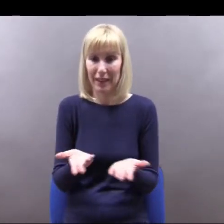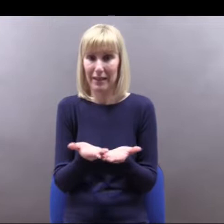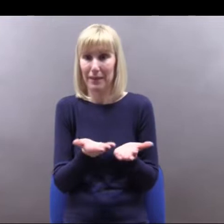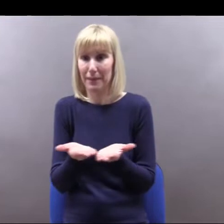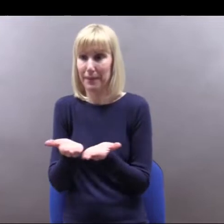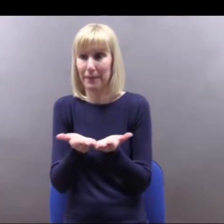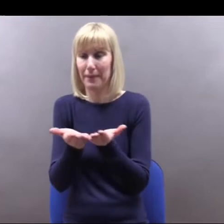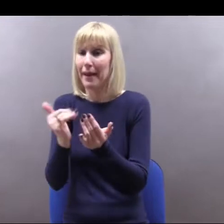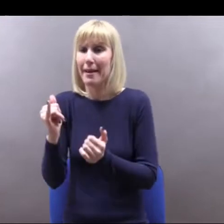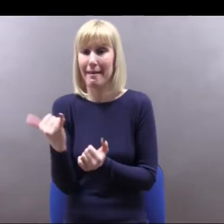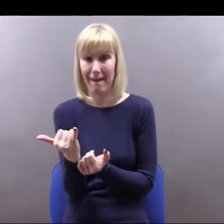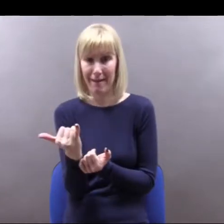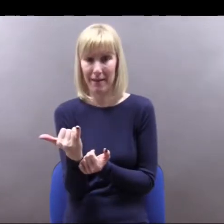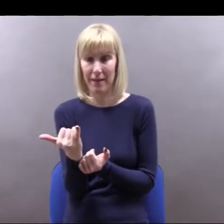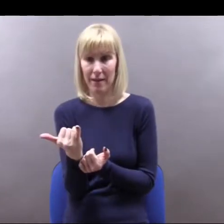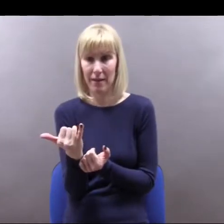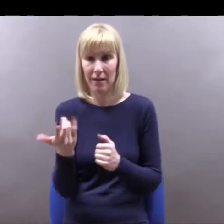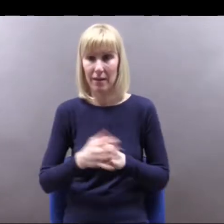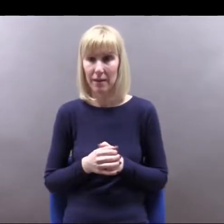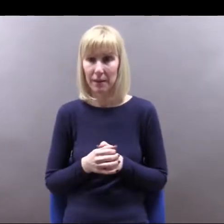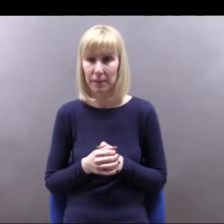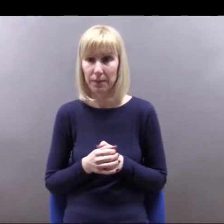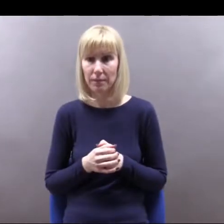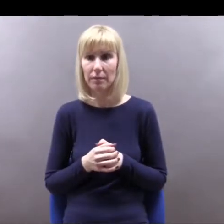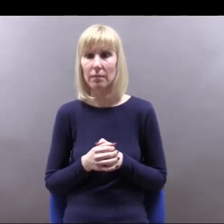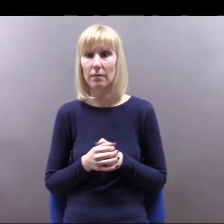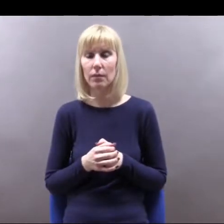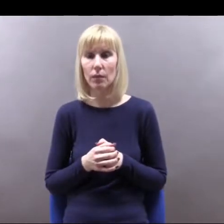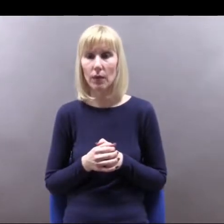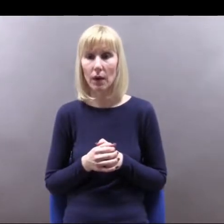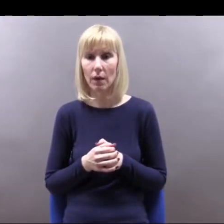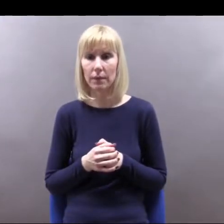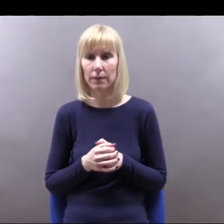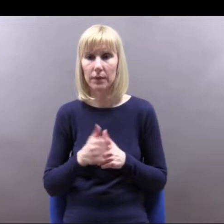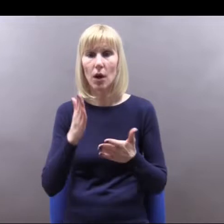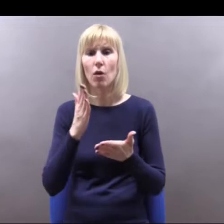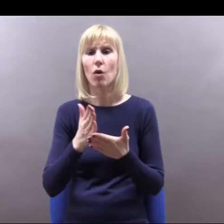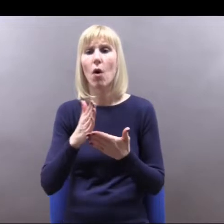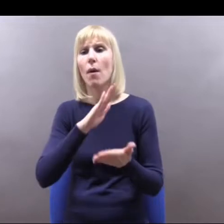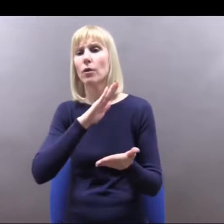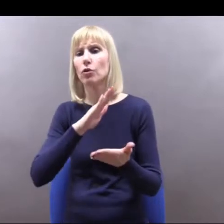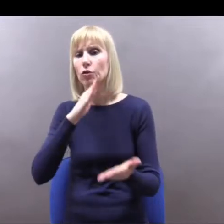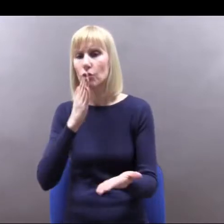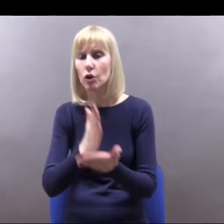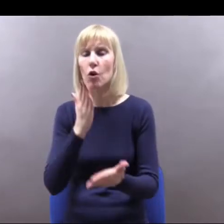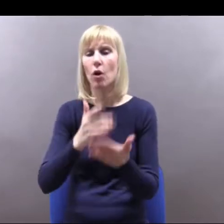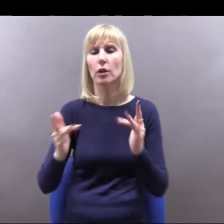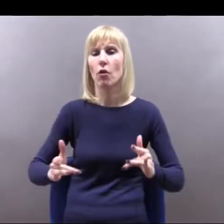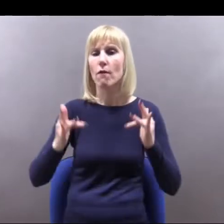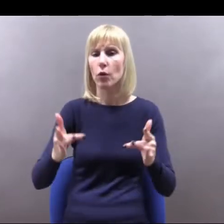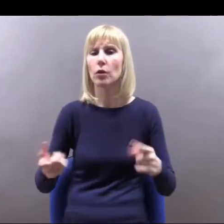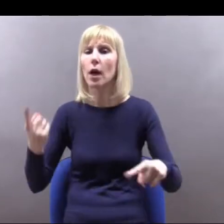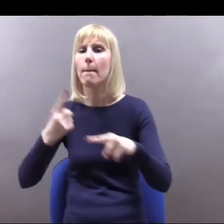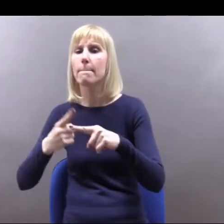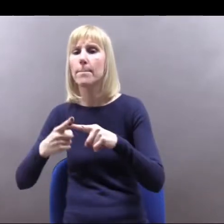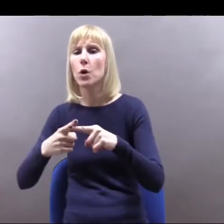schodołazu. A urzędy bardzo często w swoich zasobach posiadały lub posiadają schodołaz, sam schodołaz. bez wózka